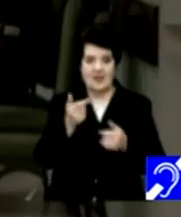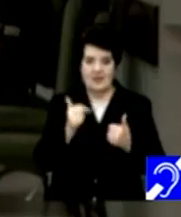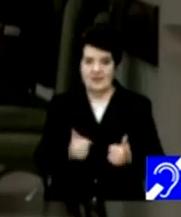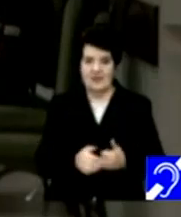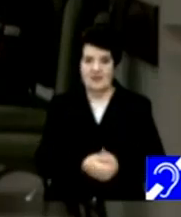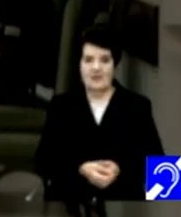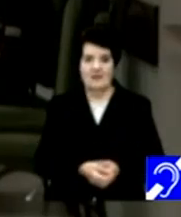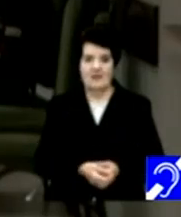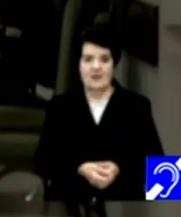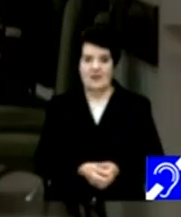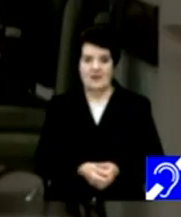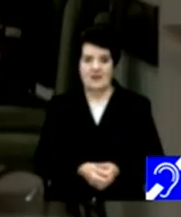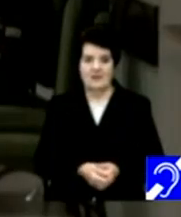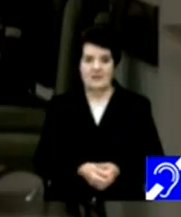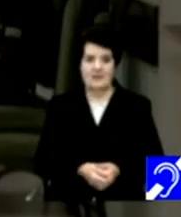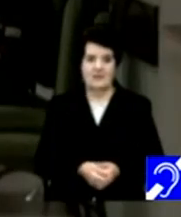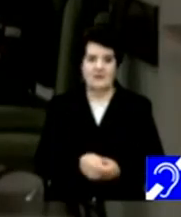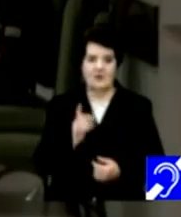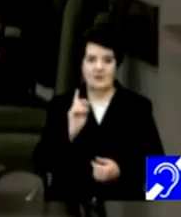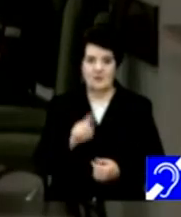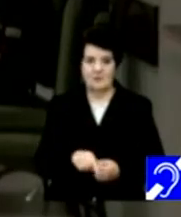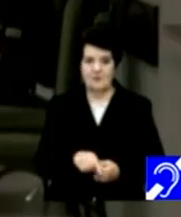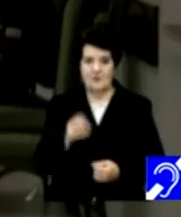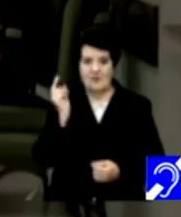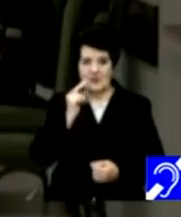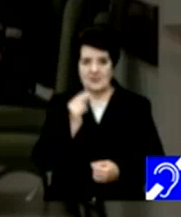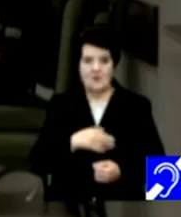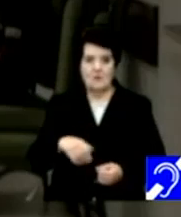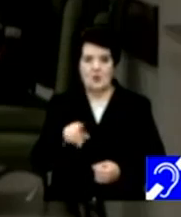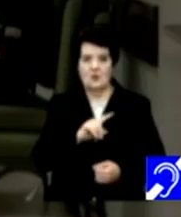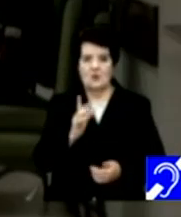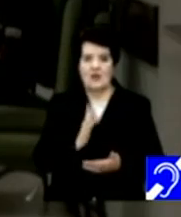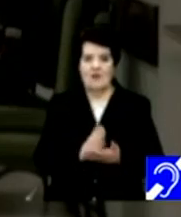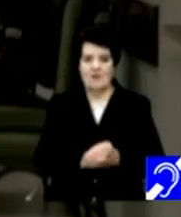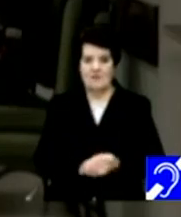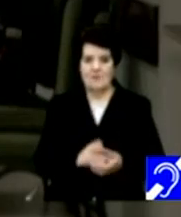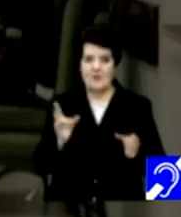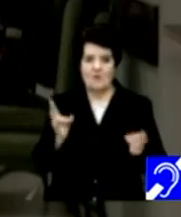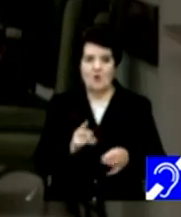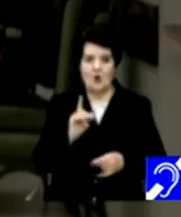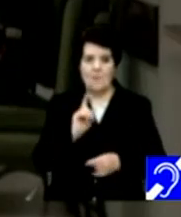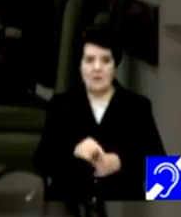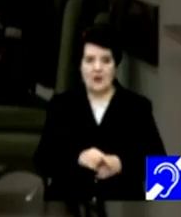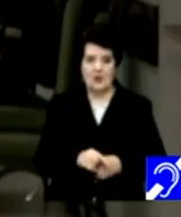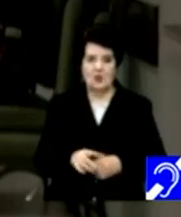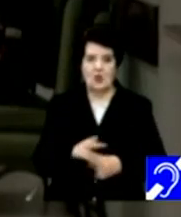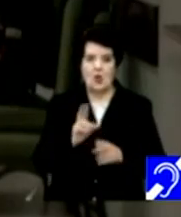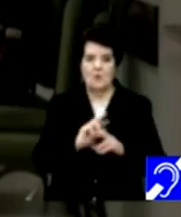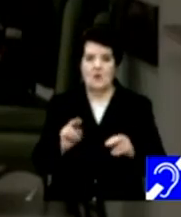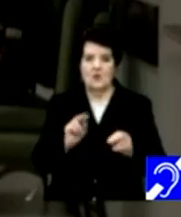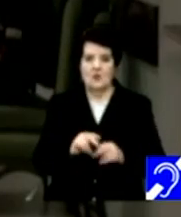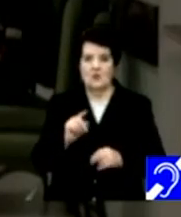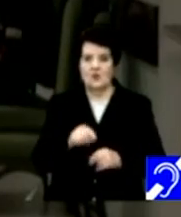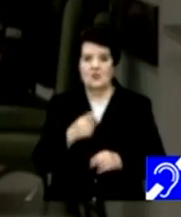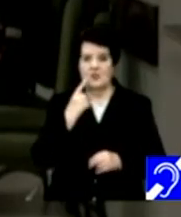qualified instructors. We were able to learn just everything we need to achieve the excellence